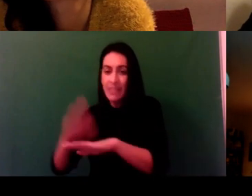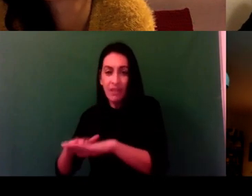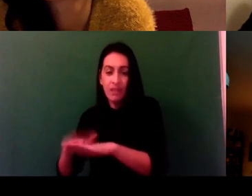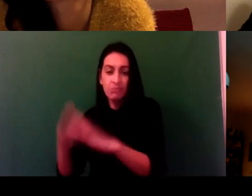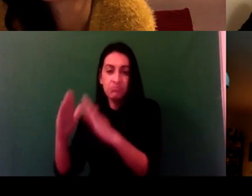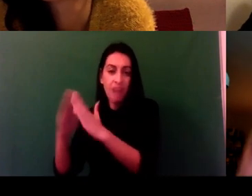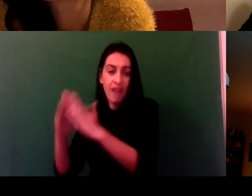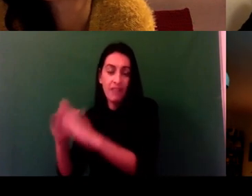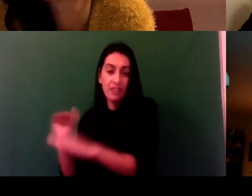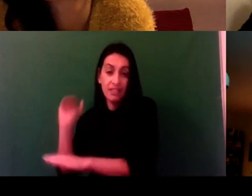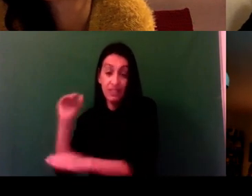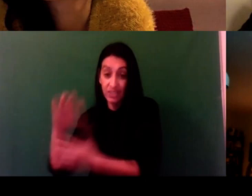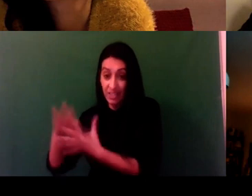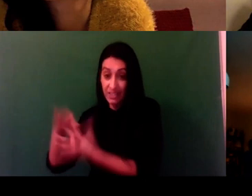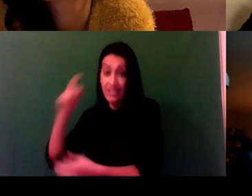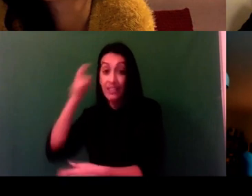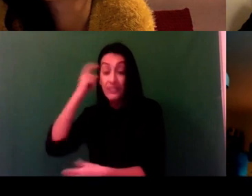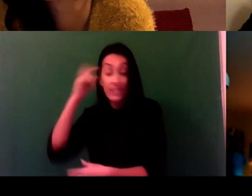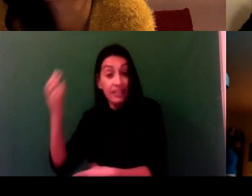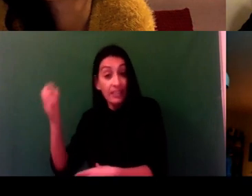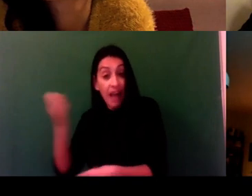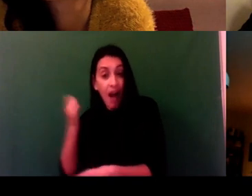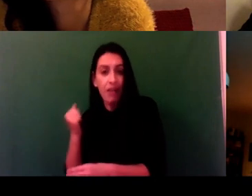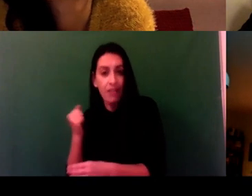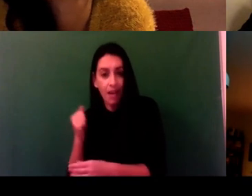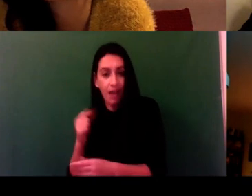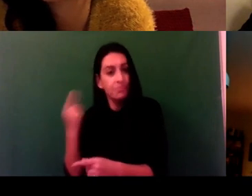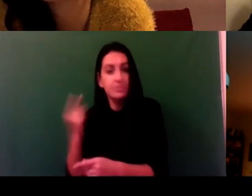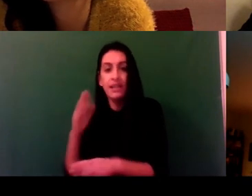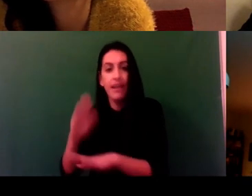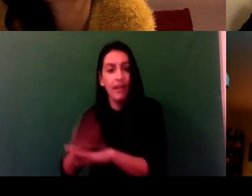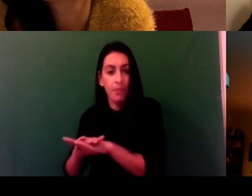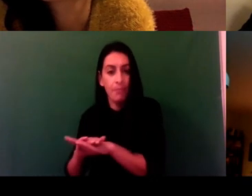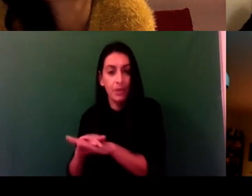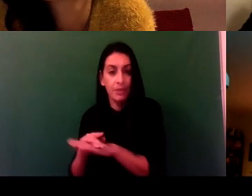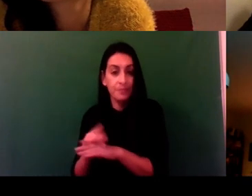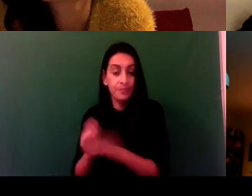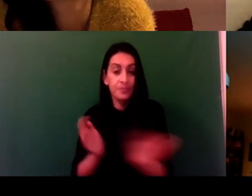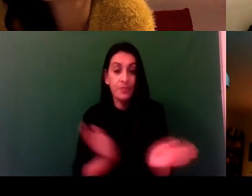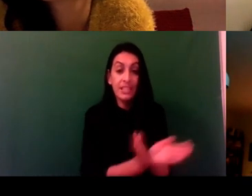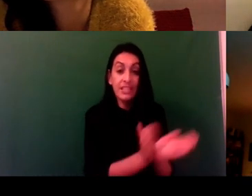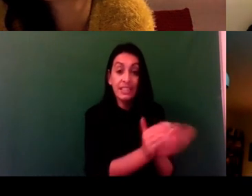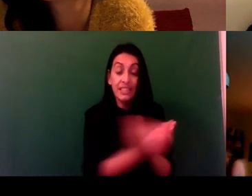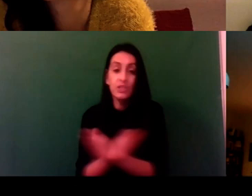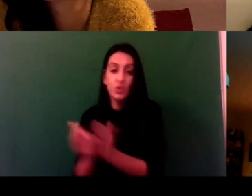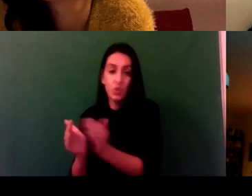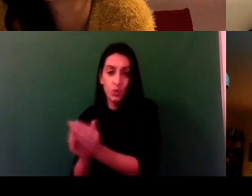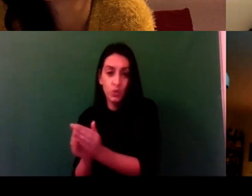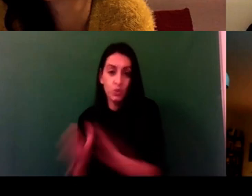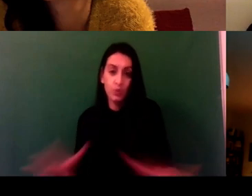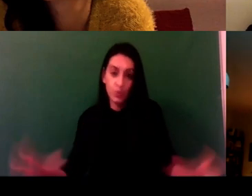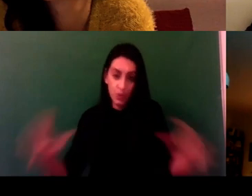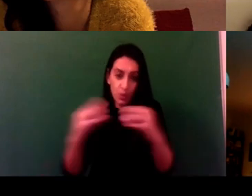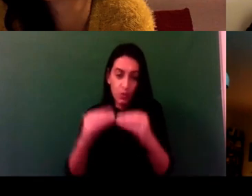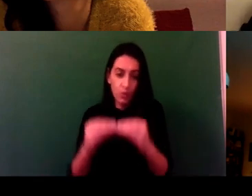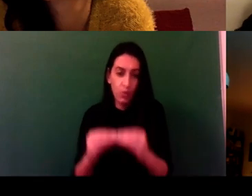sürecini inşa etmek. O yüzden yine geri dönüyorum. Benim için çok kıymetlidir Düzce Umut Evleri. Oradaki gibi bir denge, uzmanla işte